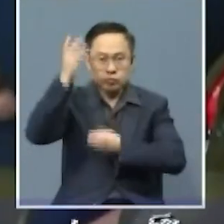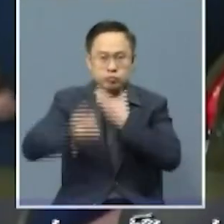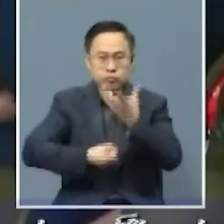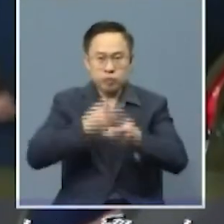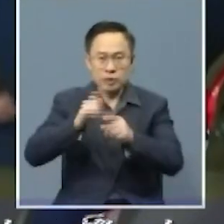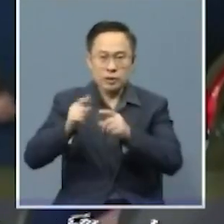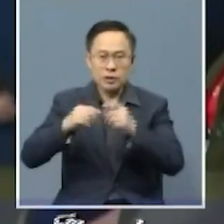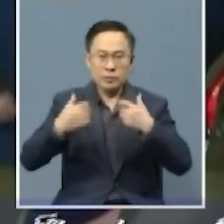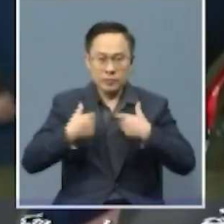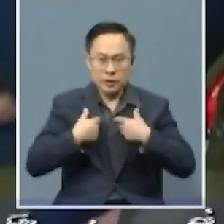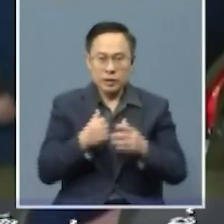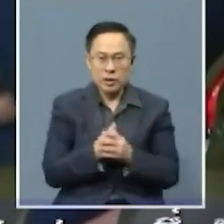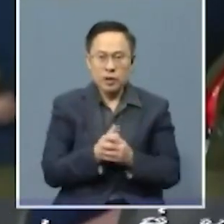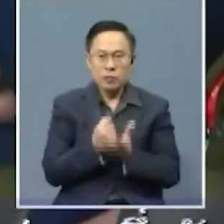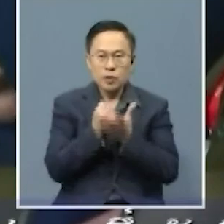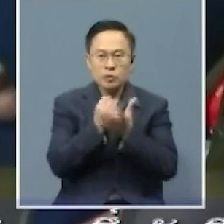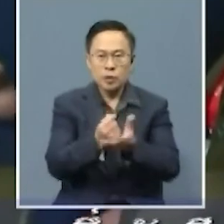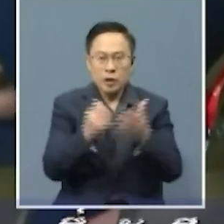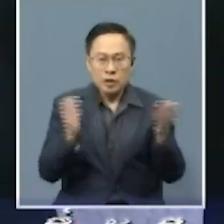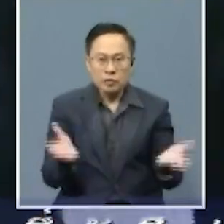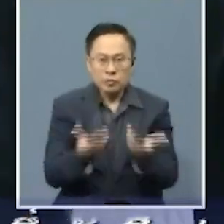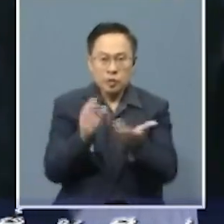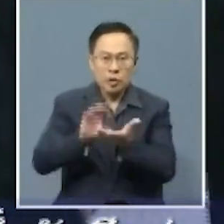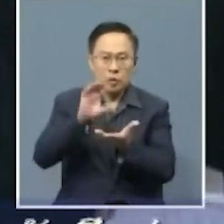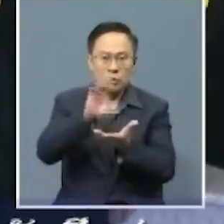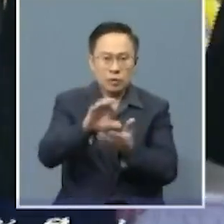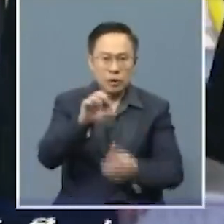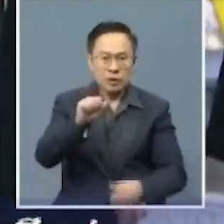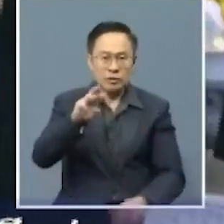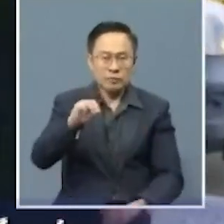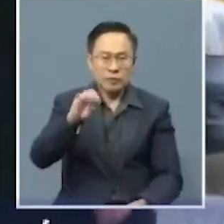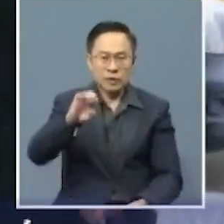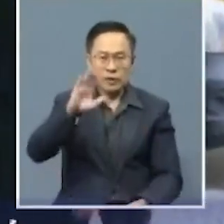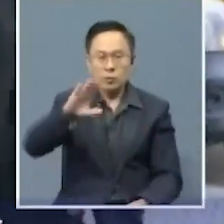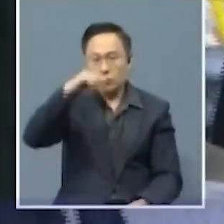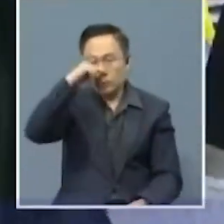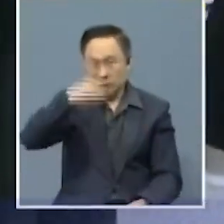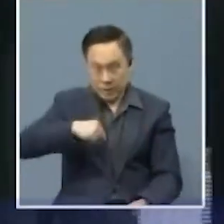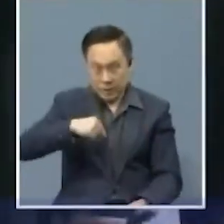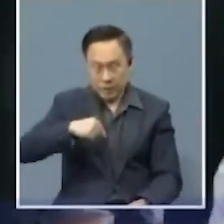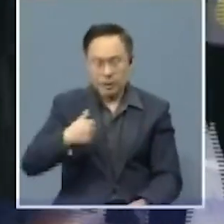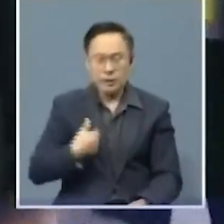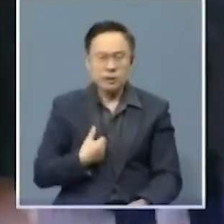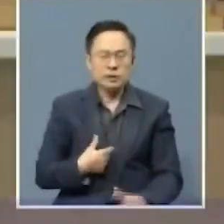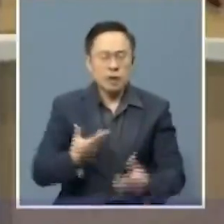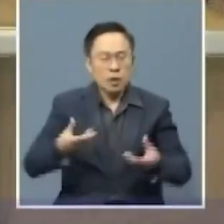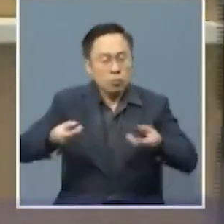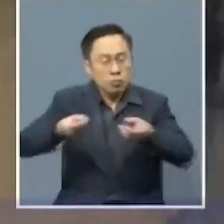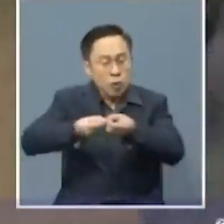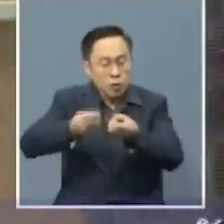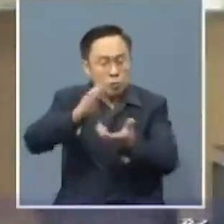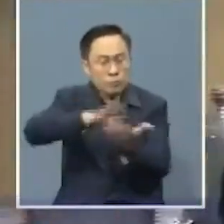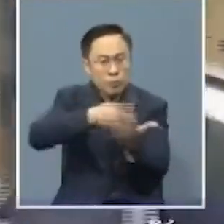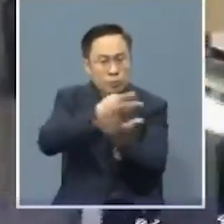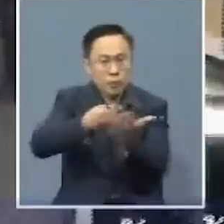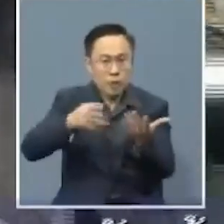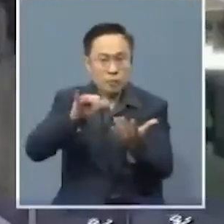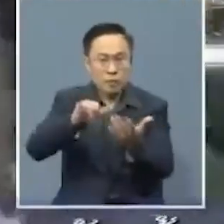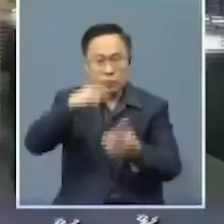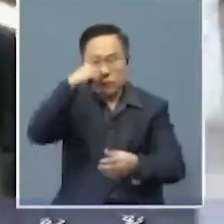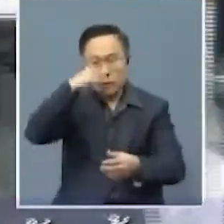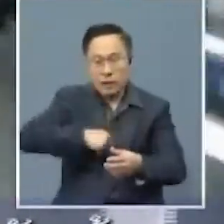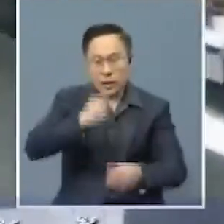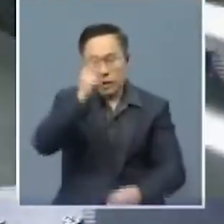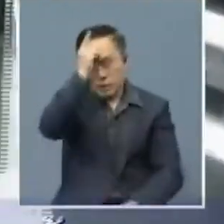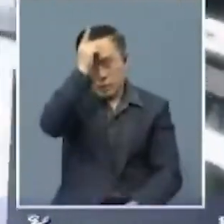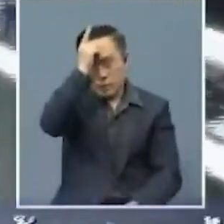รัฐบาลในการกระตุ้นการขยายการลงทุนของ SME ในไทยด้วยเห็นว่าการเป็นหุ้นส่วนทางยุทธศาสตร์ระหว่างไทย